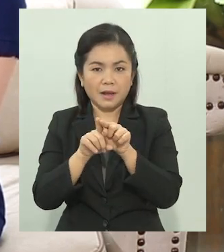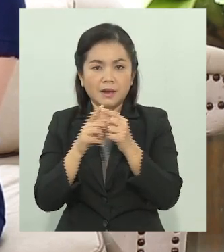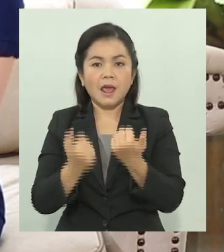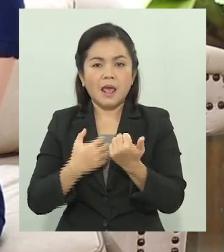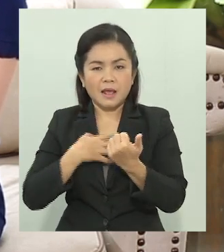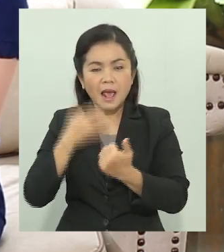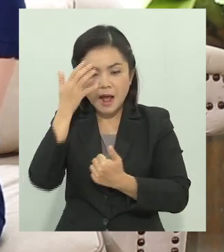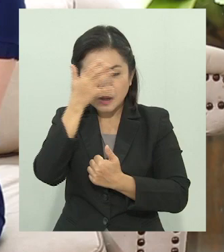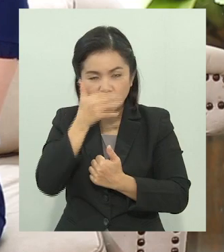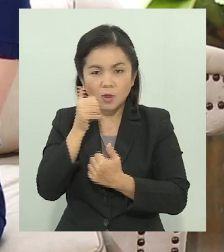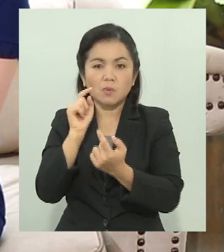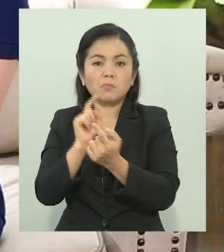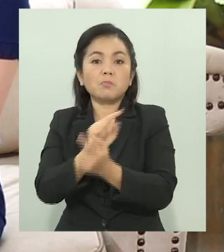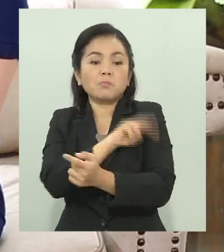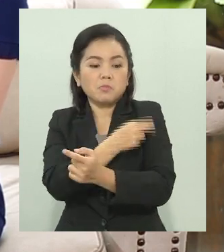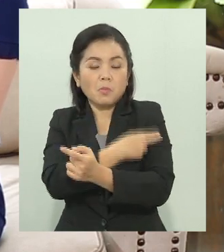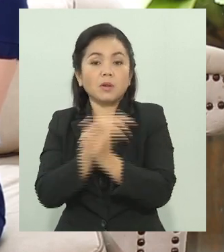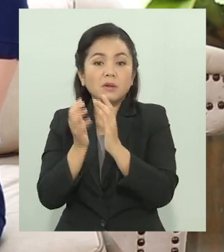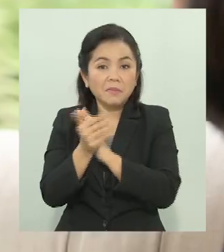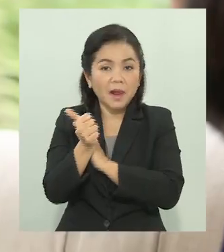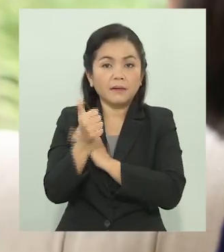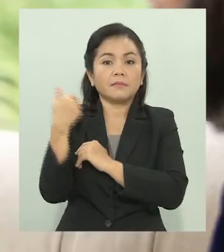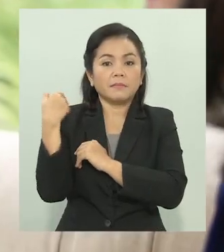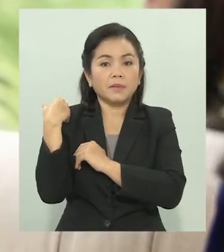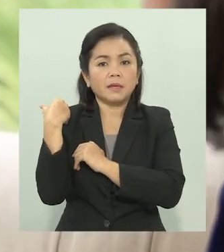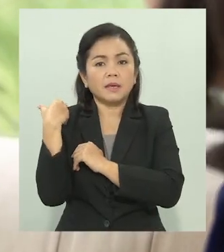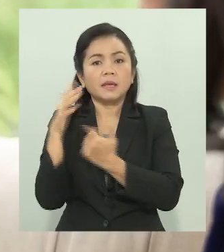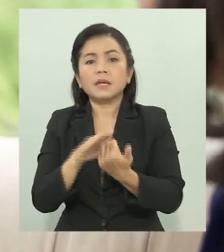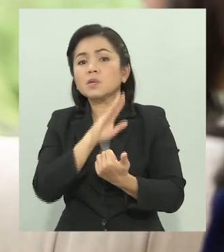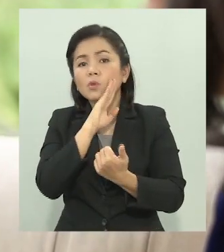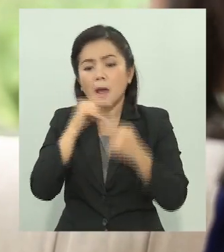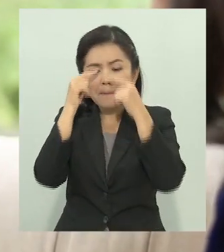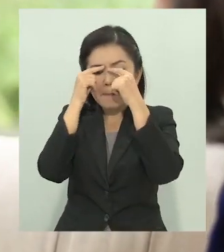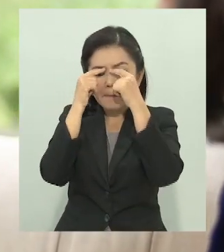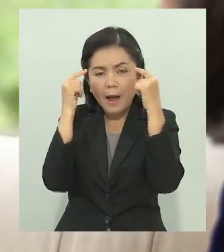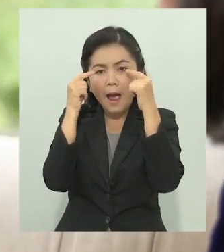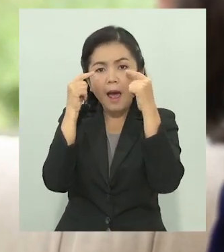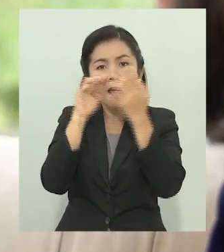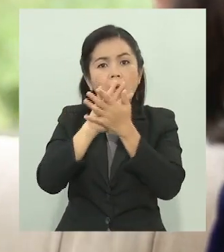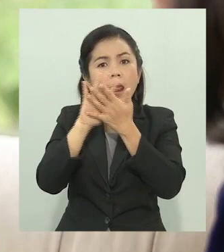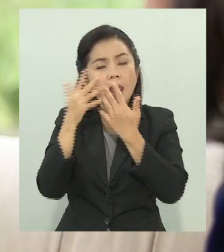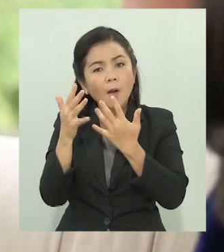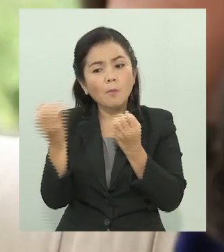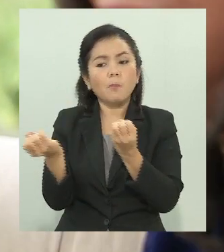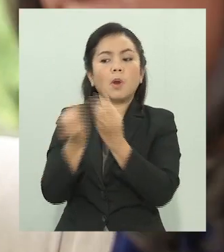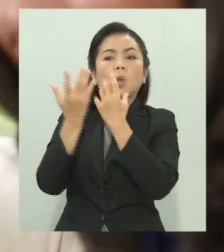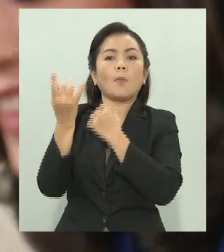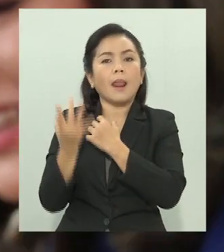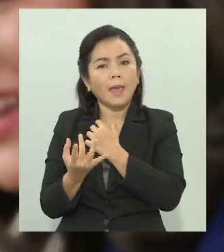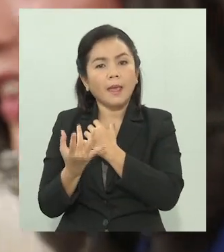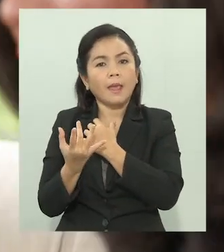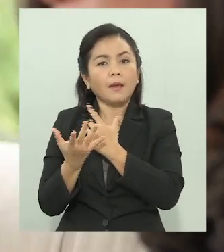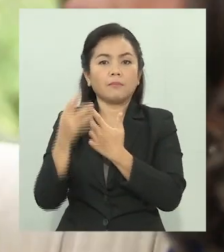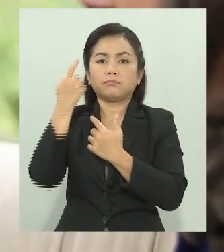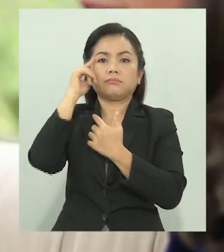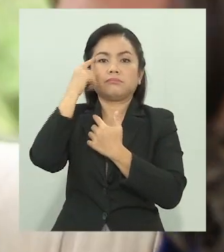งนึงได้อย่างปลอดภัยใช่แต่ว่าก็รับประกันไม่ได้ว่าเอ๊ะช่วงเดินไปอาจจะมีเครื่องบินลงมาตกโดนช